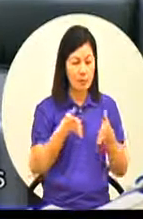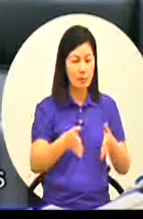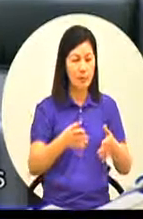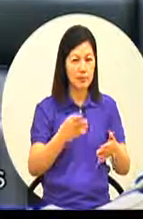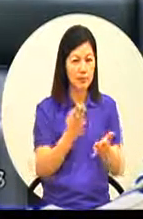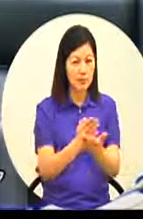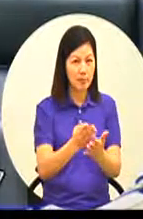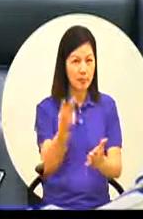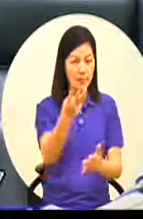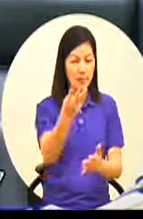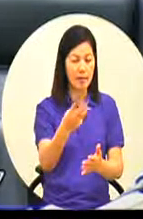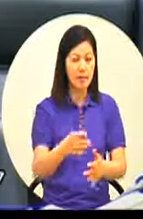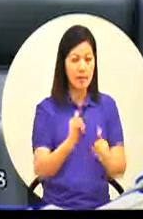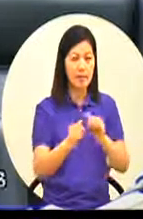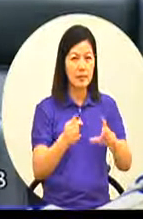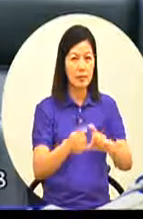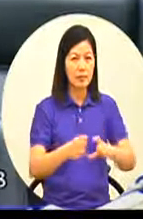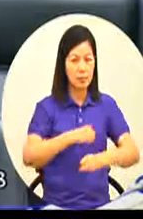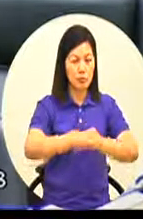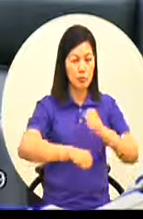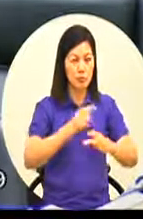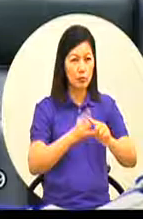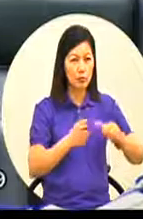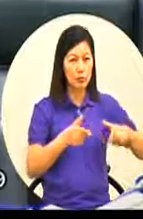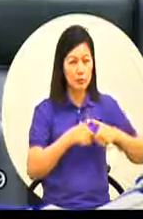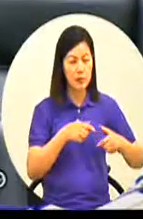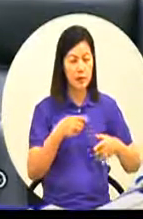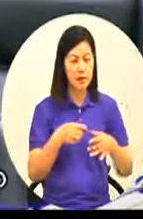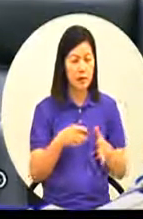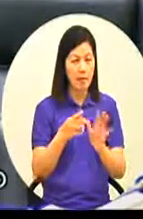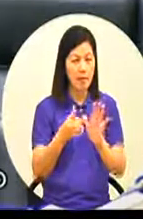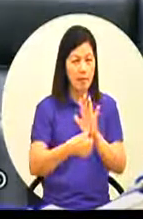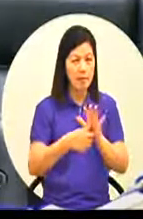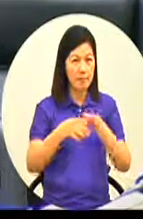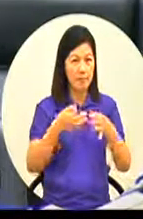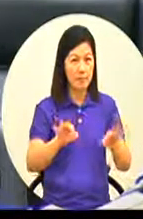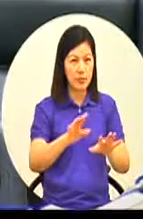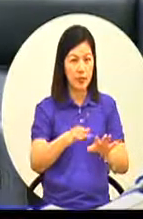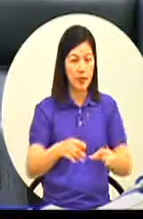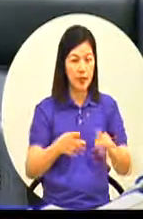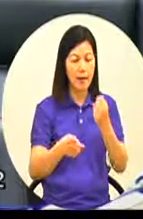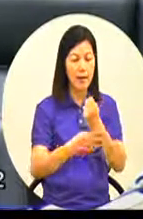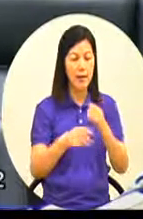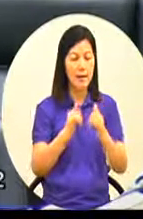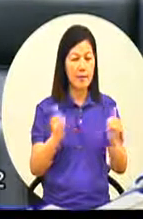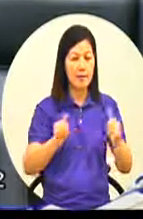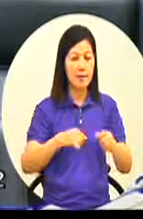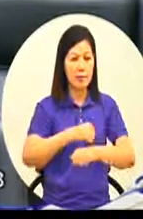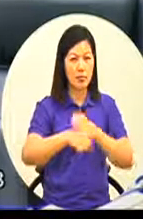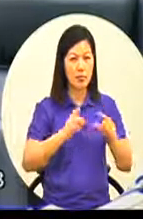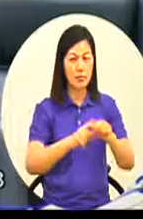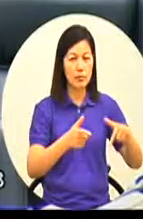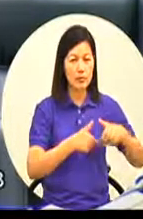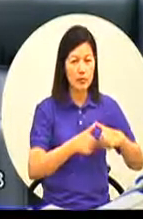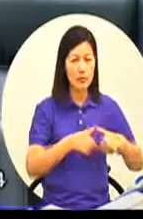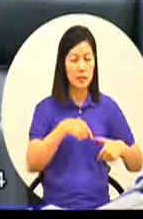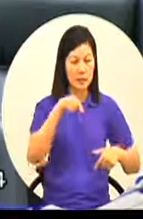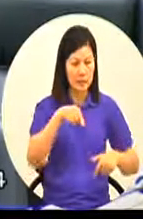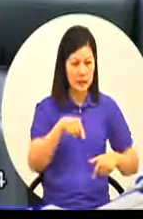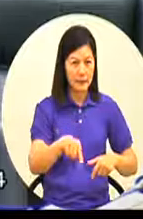尼。社区活动中心，也是简称叫里民活动中心啦，吼。啊，因为这里民活动中心